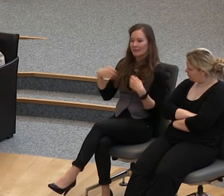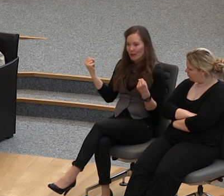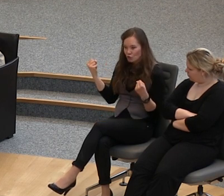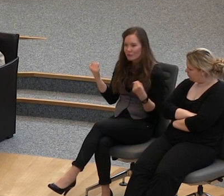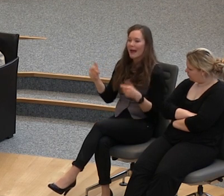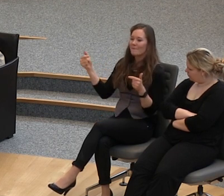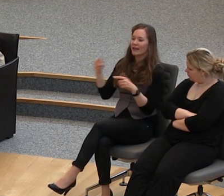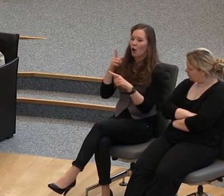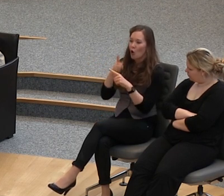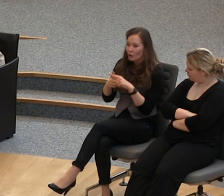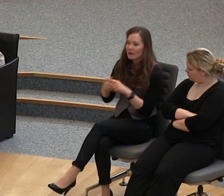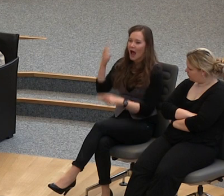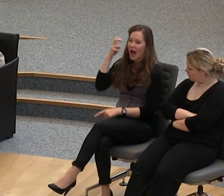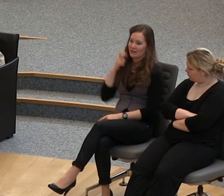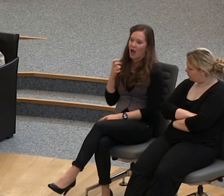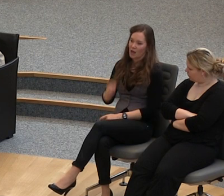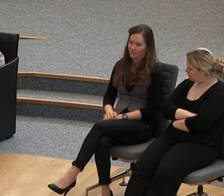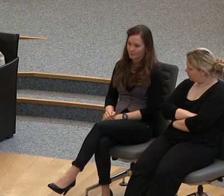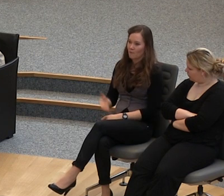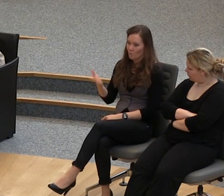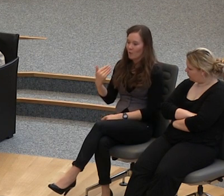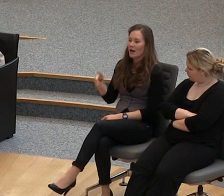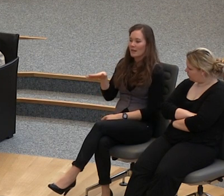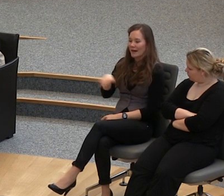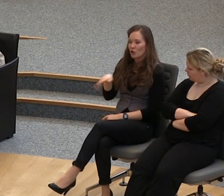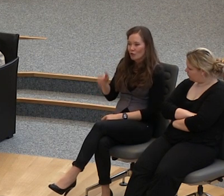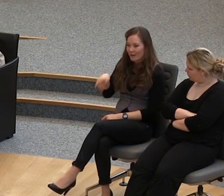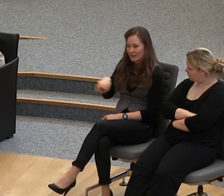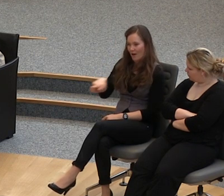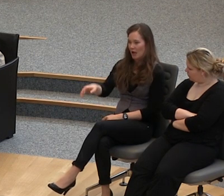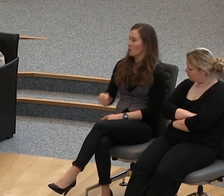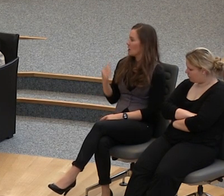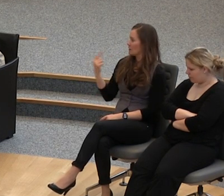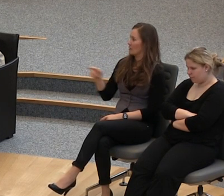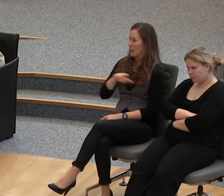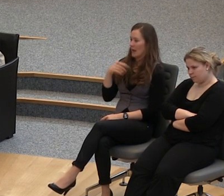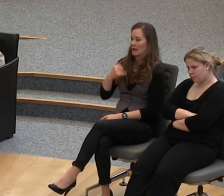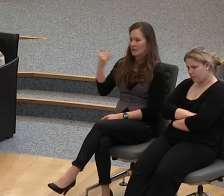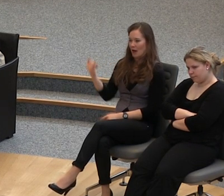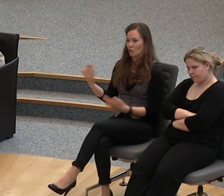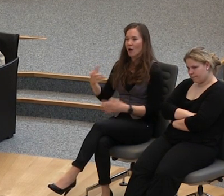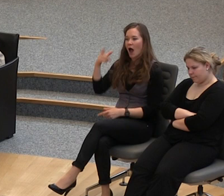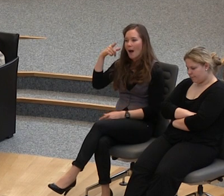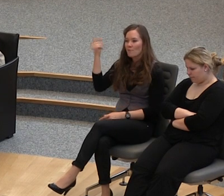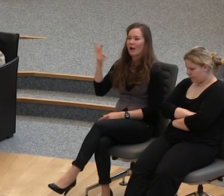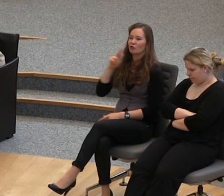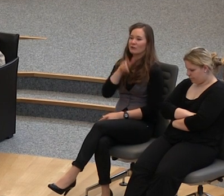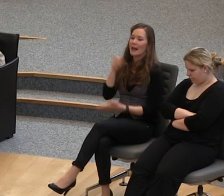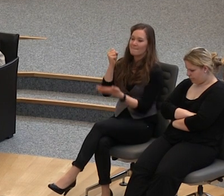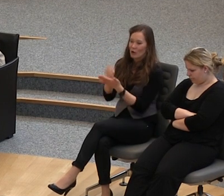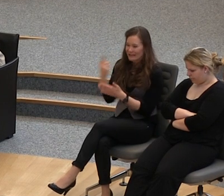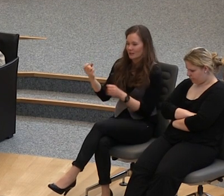also dem MGEPA des Landes Nordrhein-Westfalen. Sie hat lange Jahre in der Hamburger Sozialbehörde